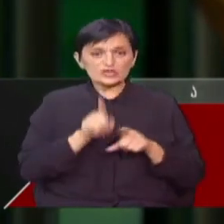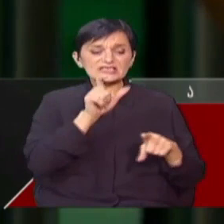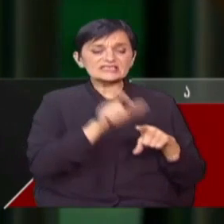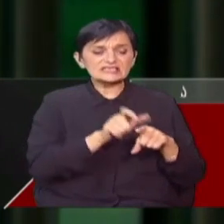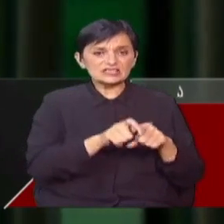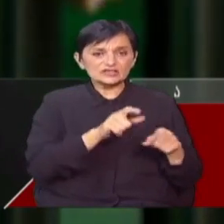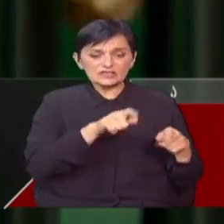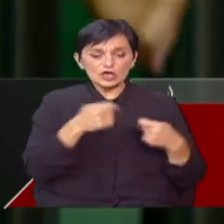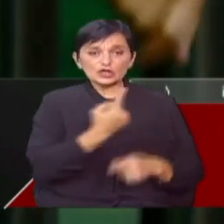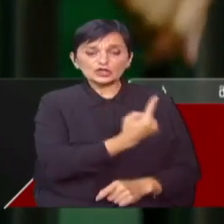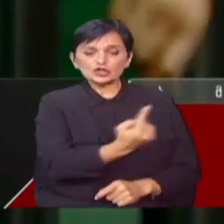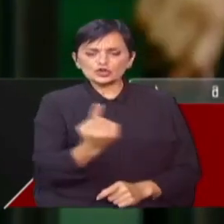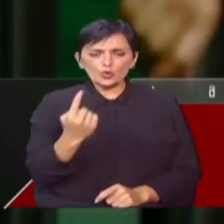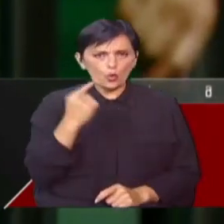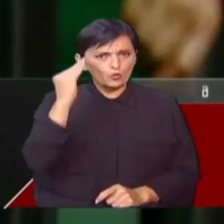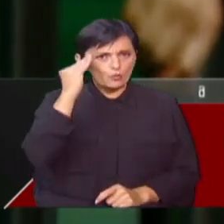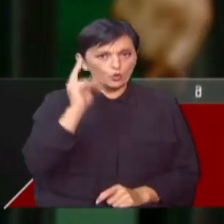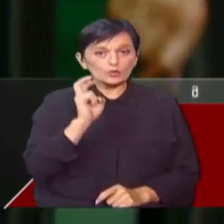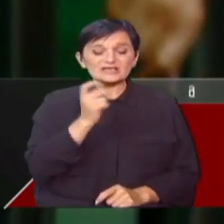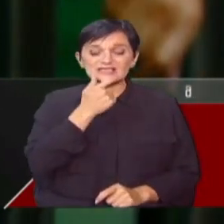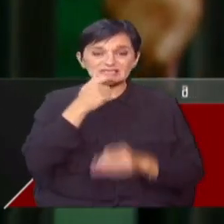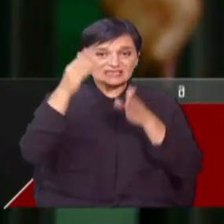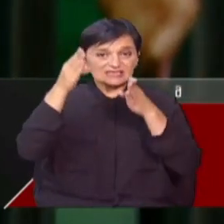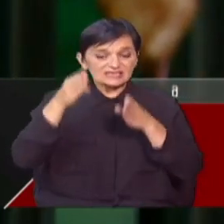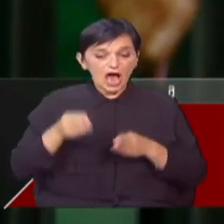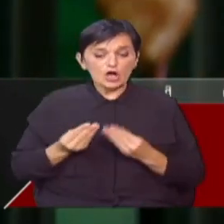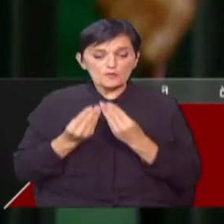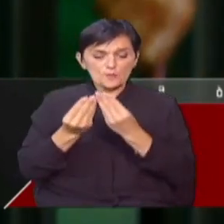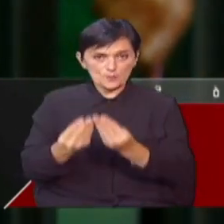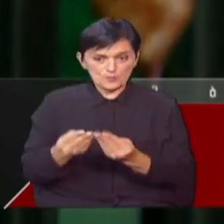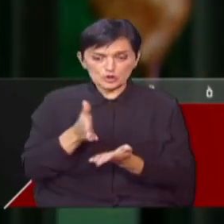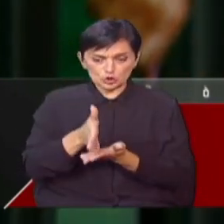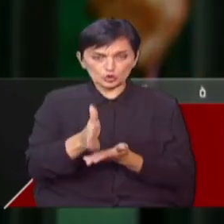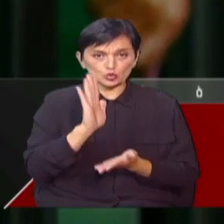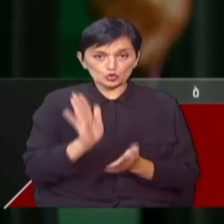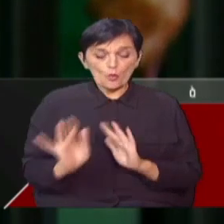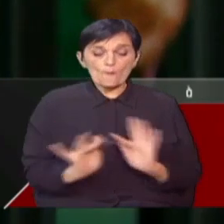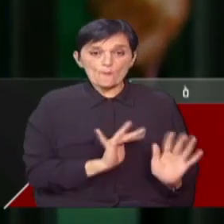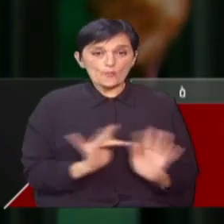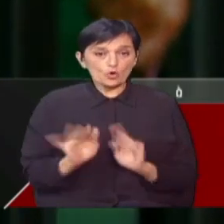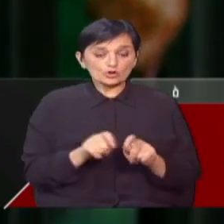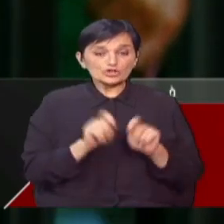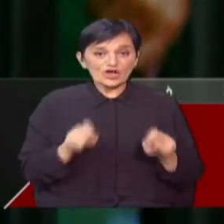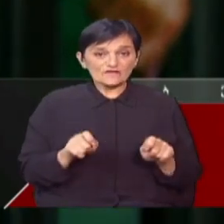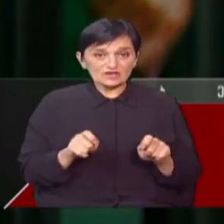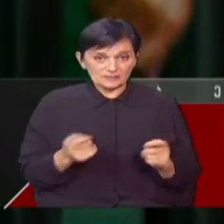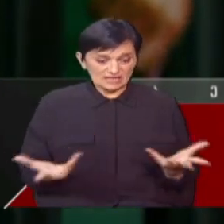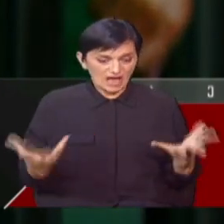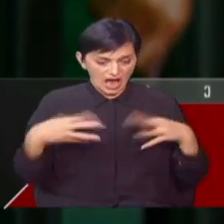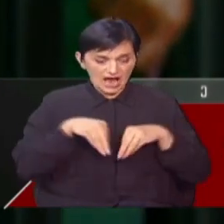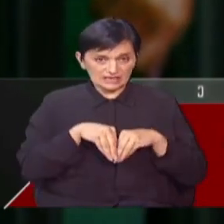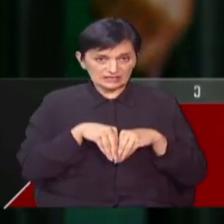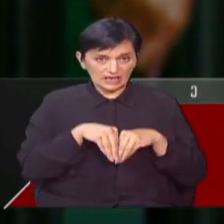გადასცემენ თითოეული მათი მოსაზრება იქნება უშუალოდ მიხეილ სააკაშვილამდე მისული და პროცესებს შევქმნით ერთად.